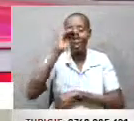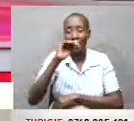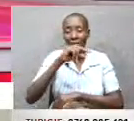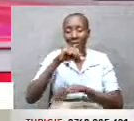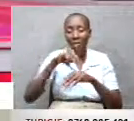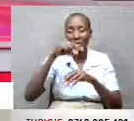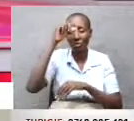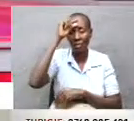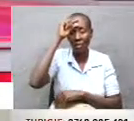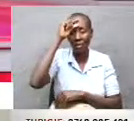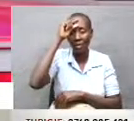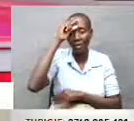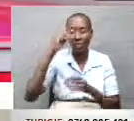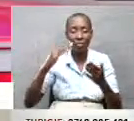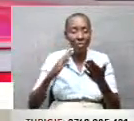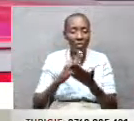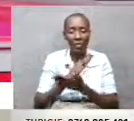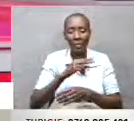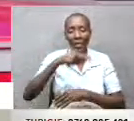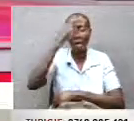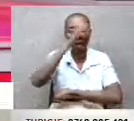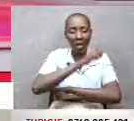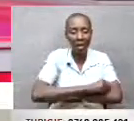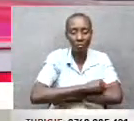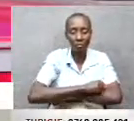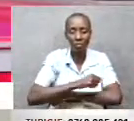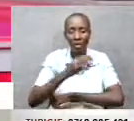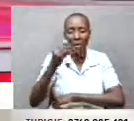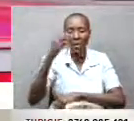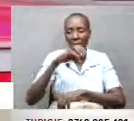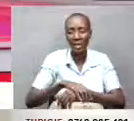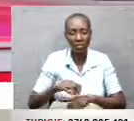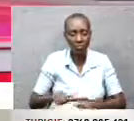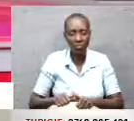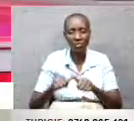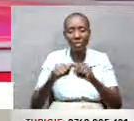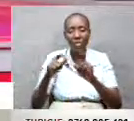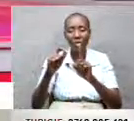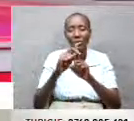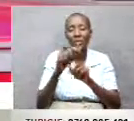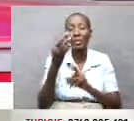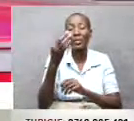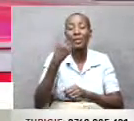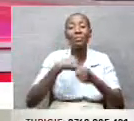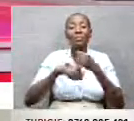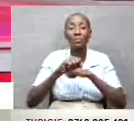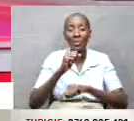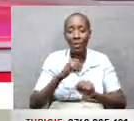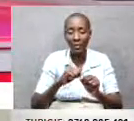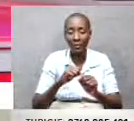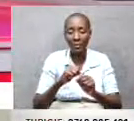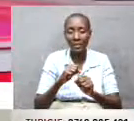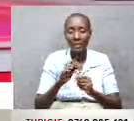kuwa shule za upili zinapata fedha za kusaidia kuendesha shughuli za muhula wa tatu. Na katibu mkuu wa